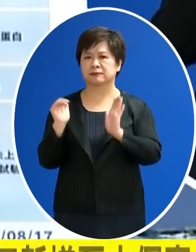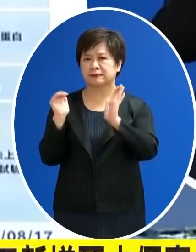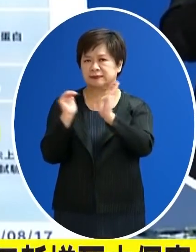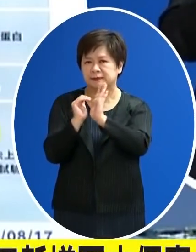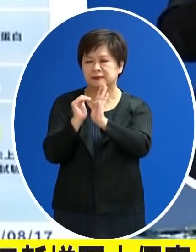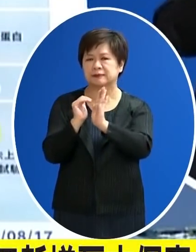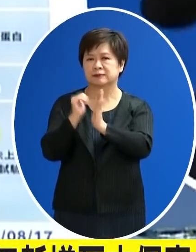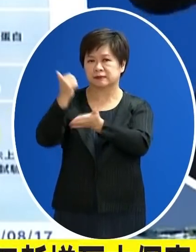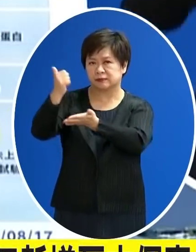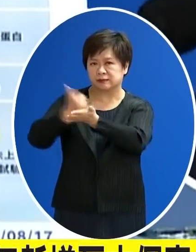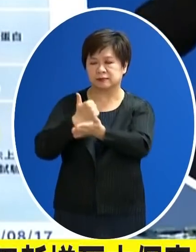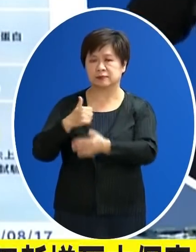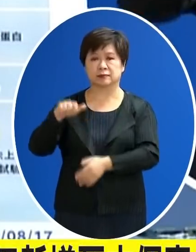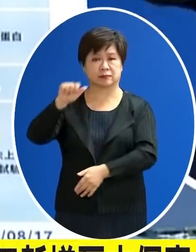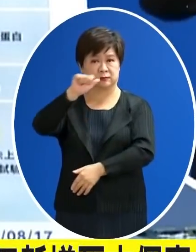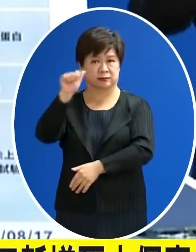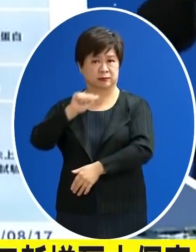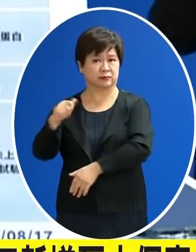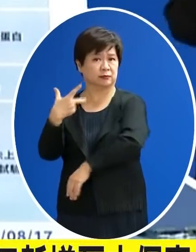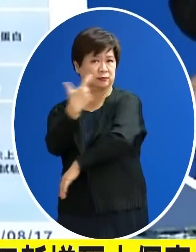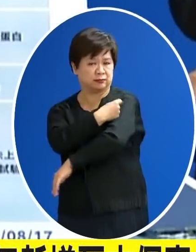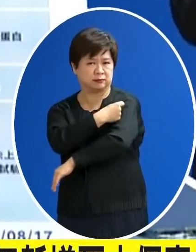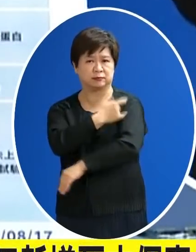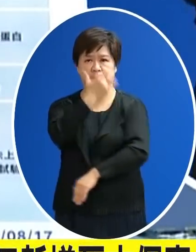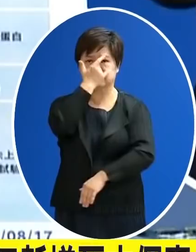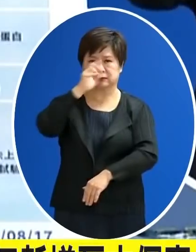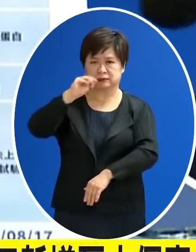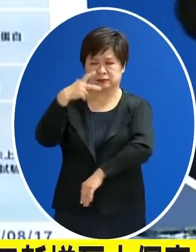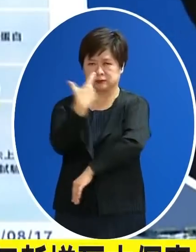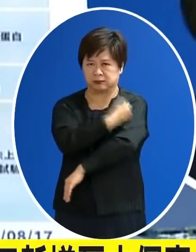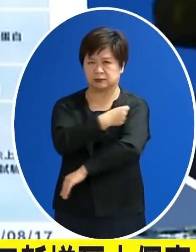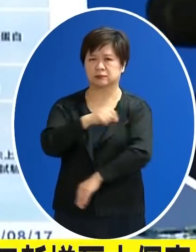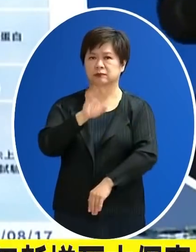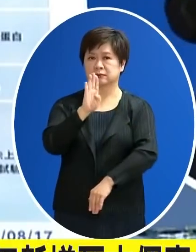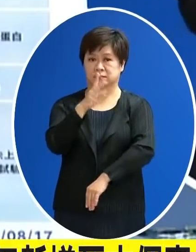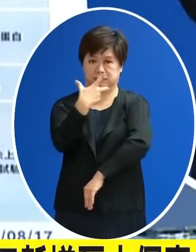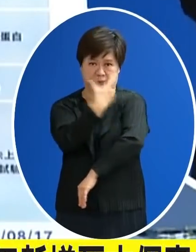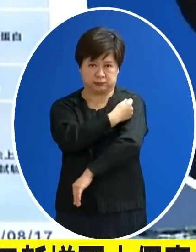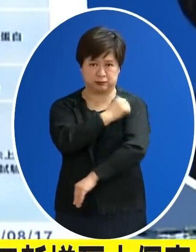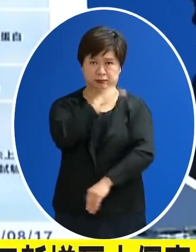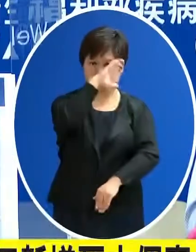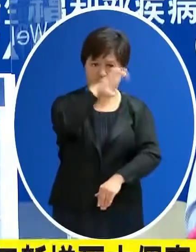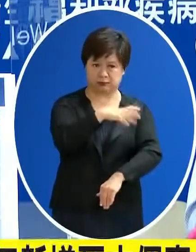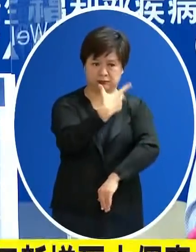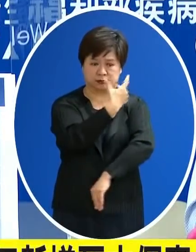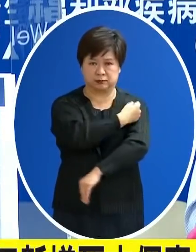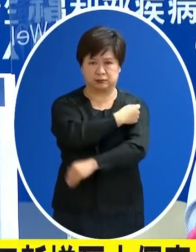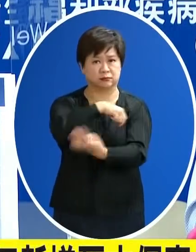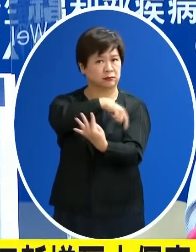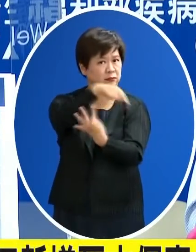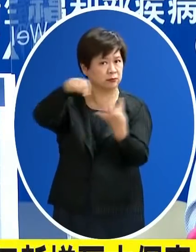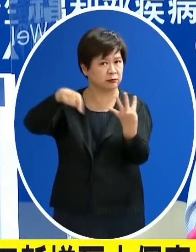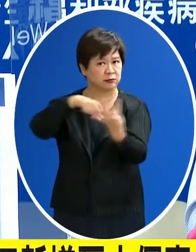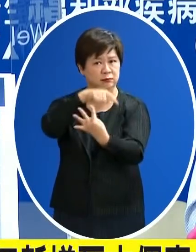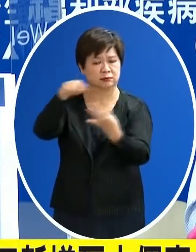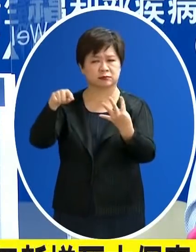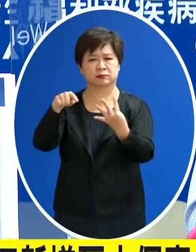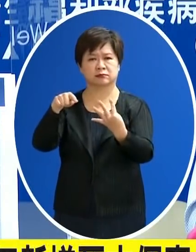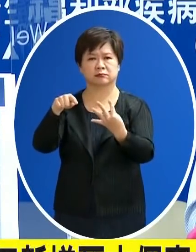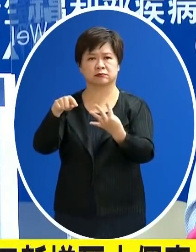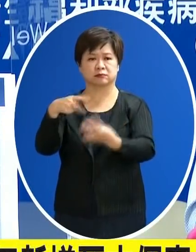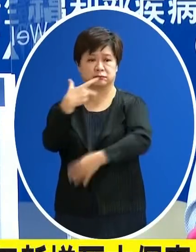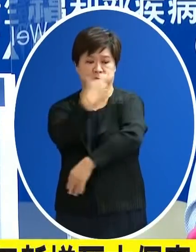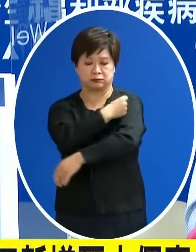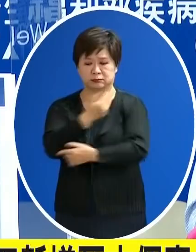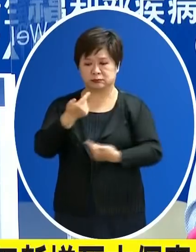哈，不管是从 AG 哈、Moderna、BNT 高端。啊，这些都没有含有哈这些相关